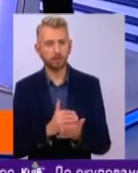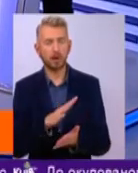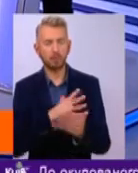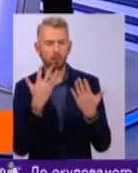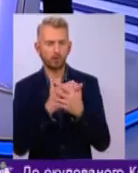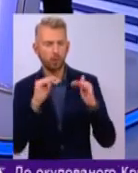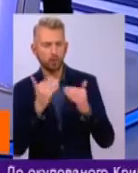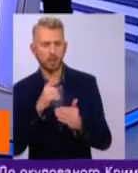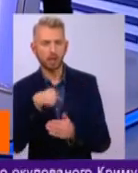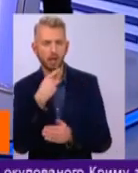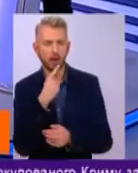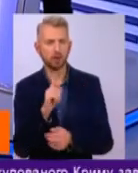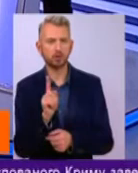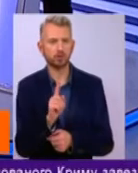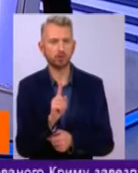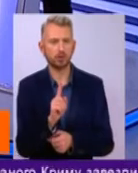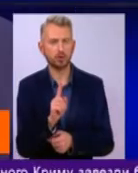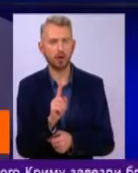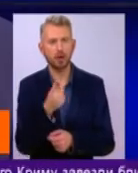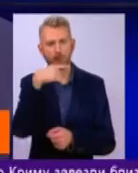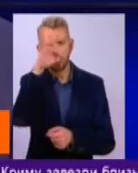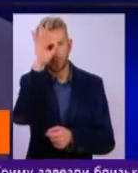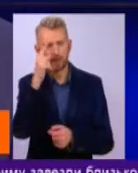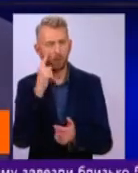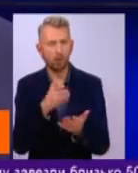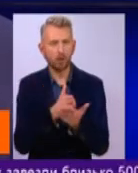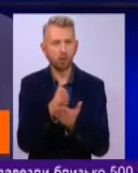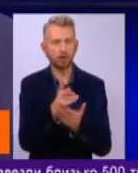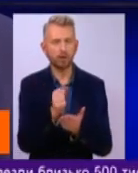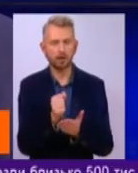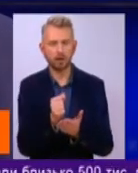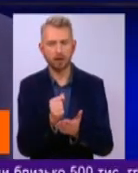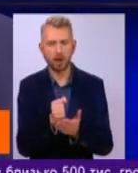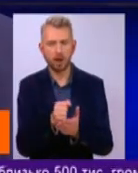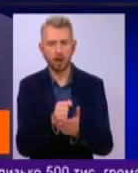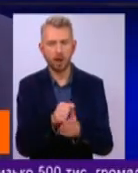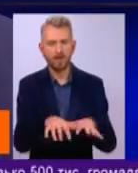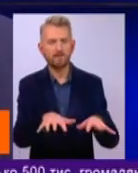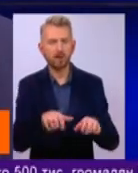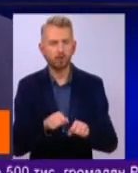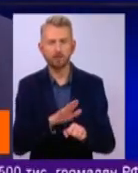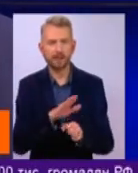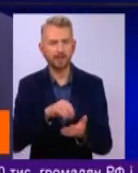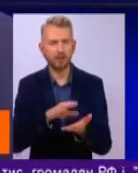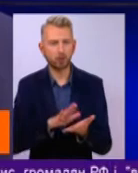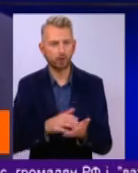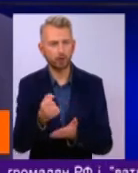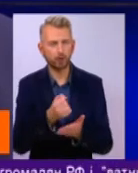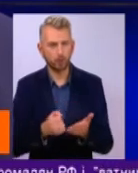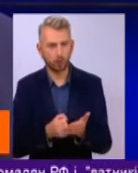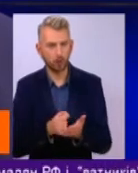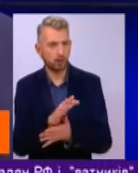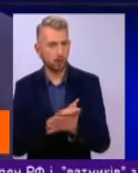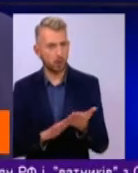сюжет, казали, що от, поліція орієнтована на вилучення незареєстрованої зброї.